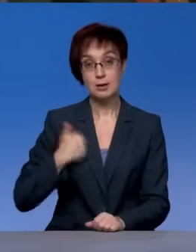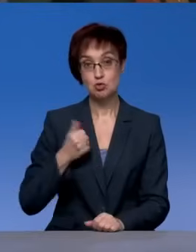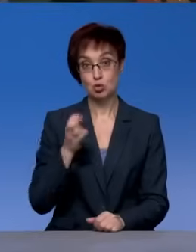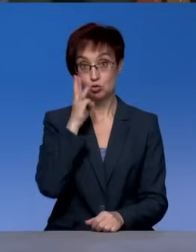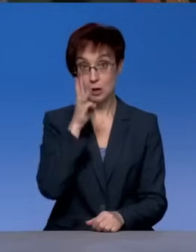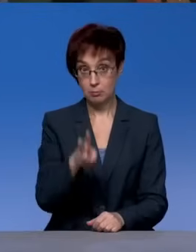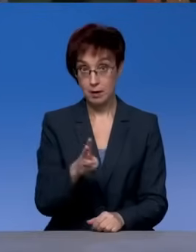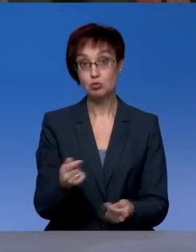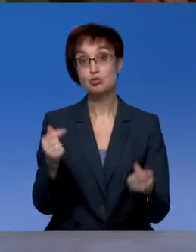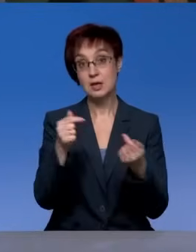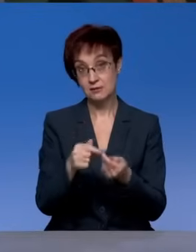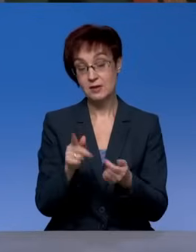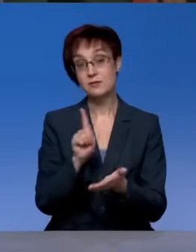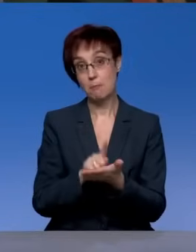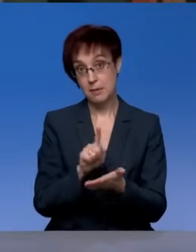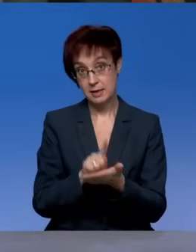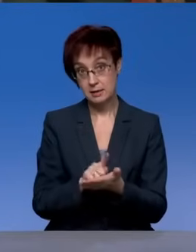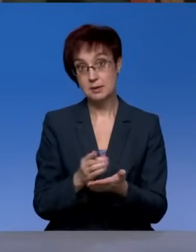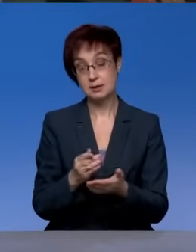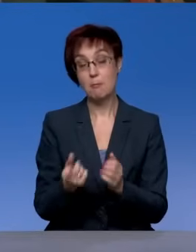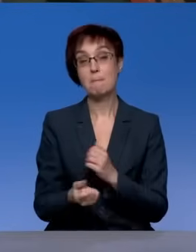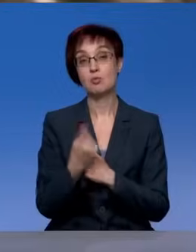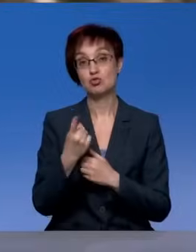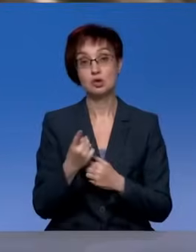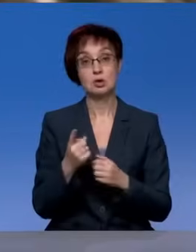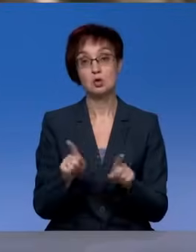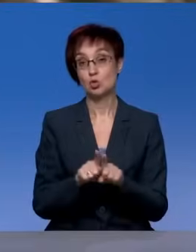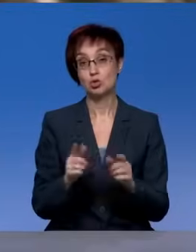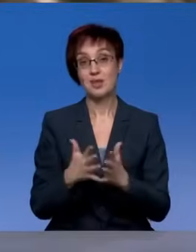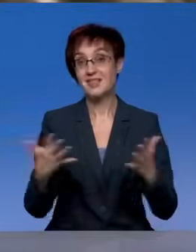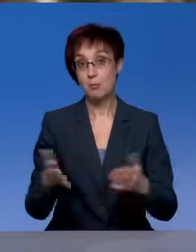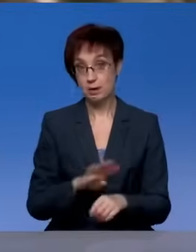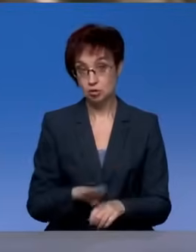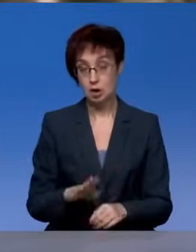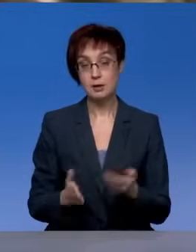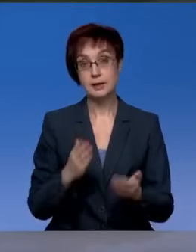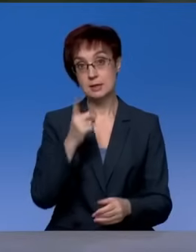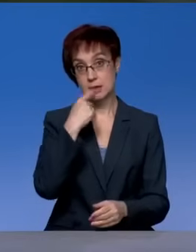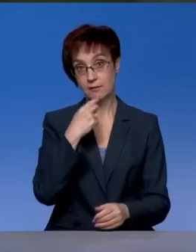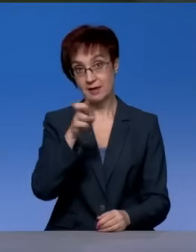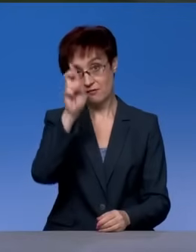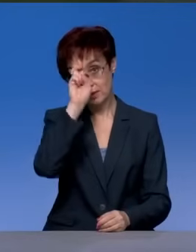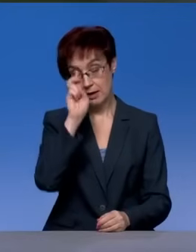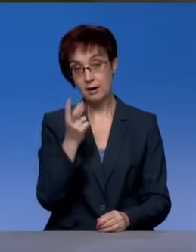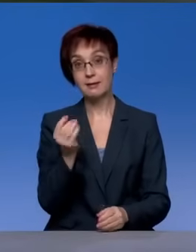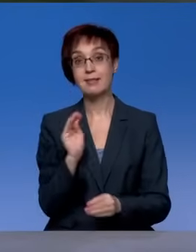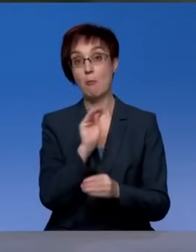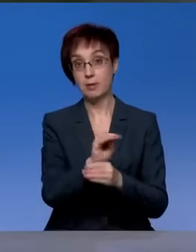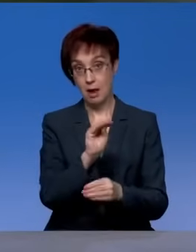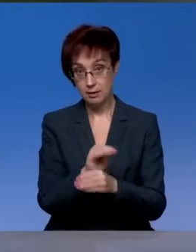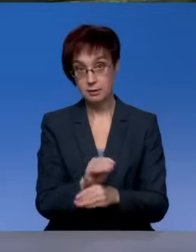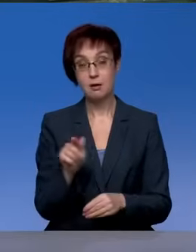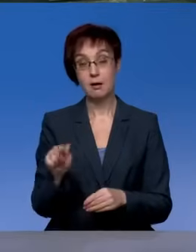пенсия сформировалась также небольшая. Если говорить про какие-то федеральные доплаты, они потихоньку идут, но, как вы понимаете, если